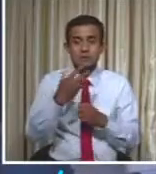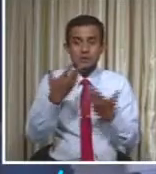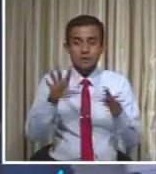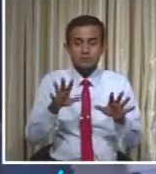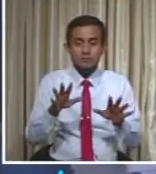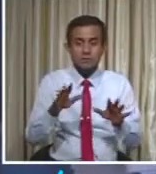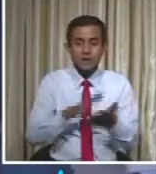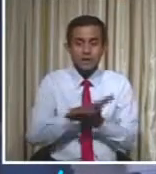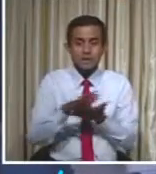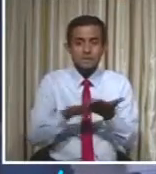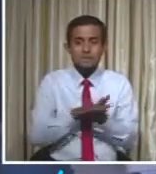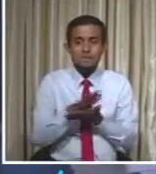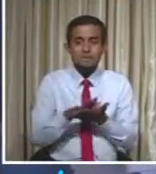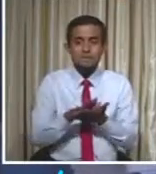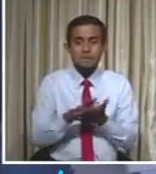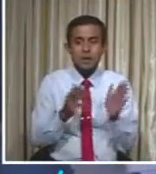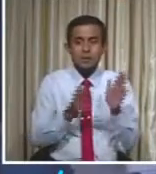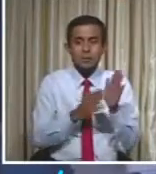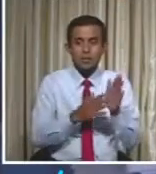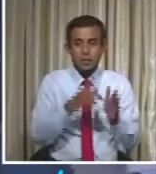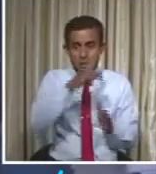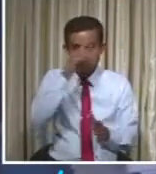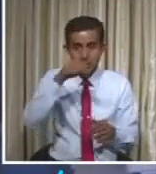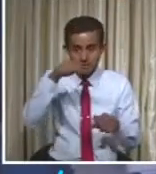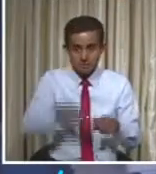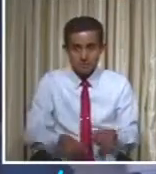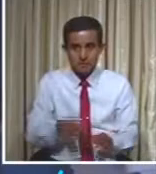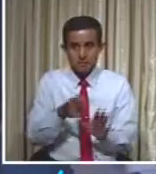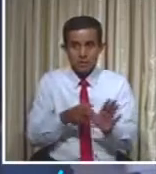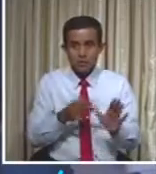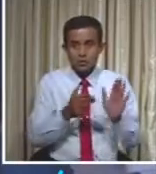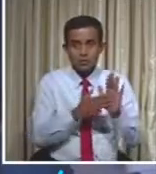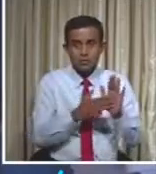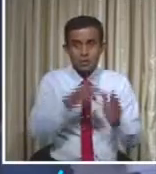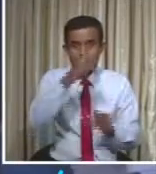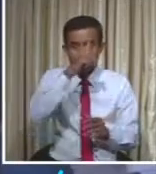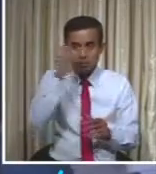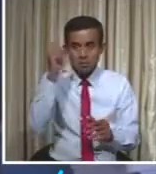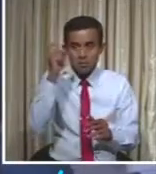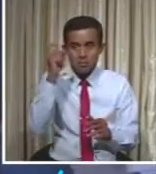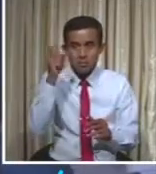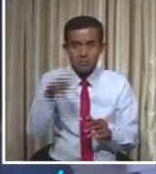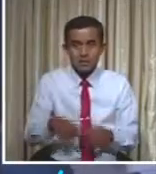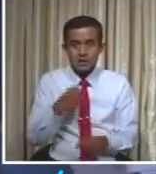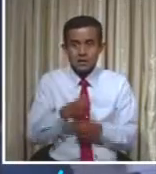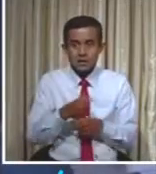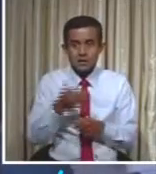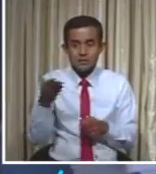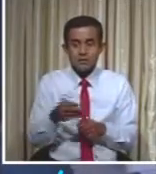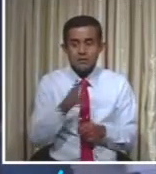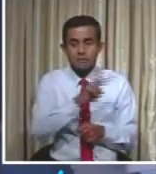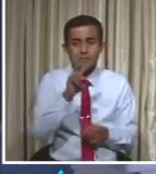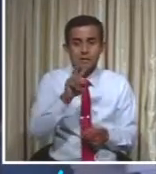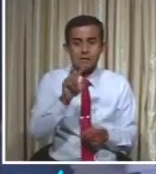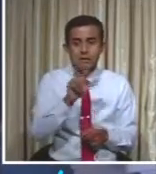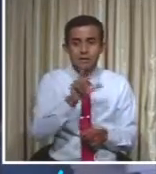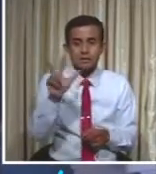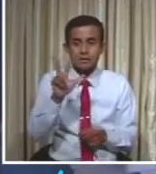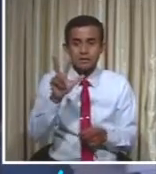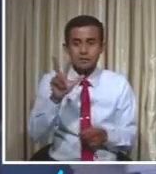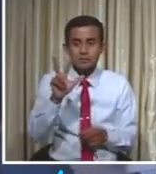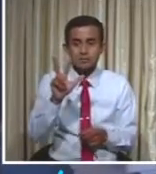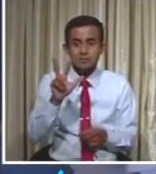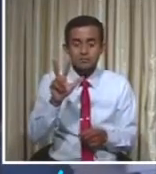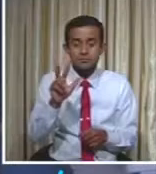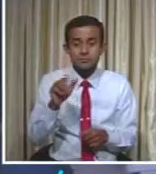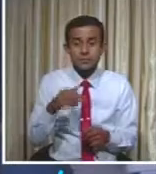ඉතාලම පැහැදිලිව මාර්තු මාසේ මේ අවුරුද්දේ මාර්තු මාසේ, ඒ කියන්නේ මේ ආණ්ඩුව යටතේ 22/18